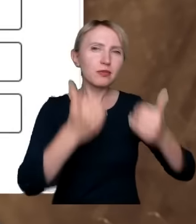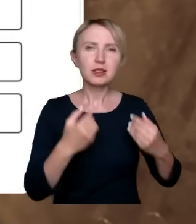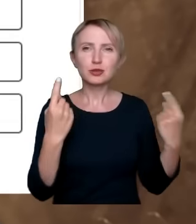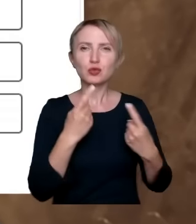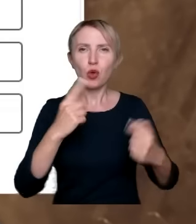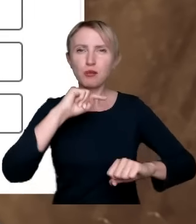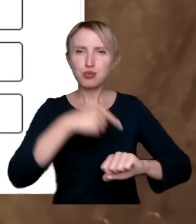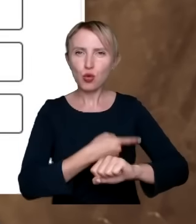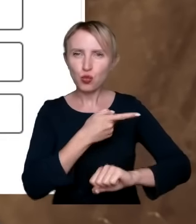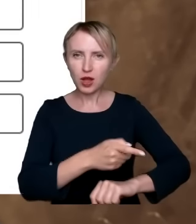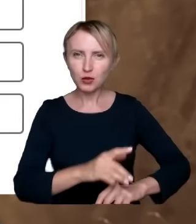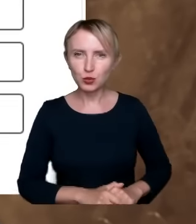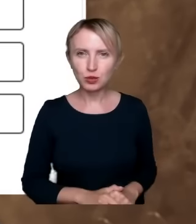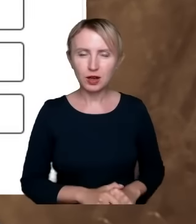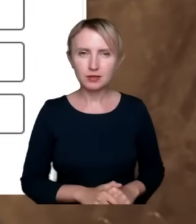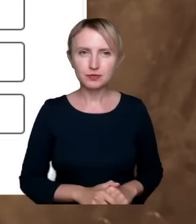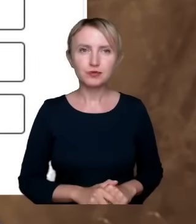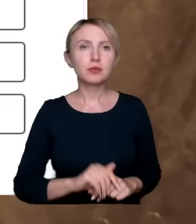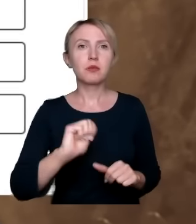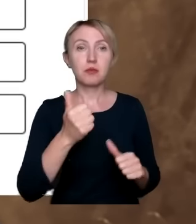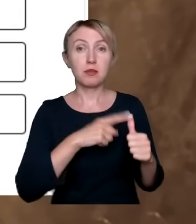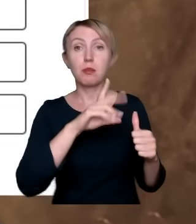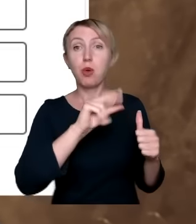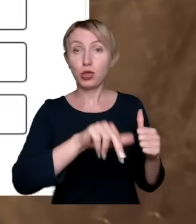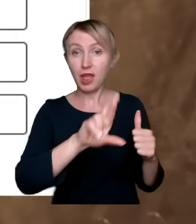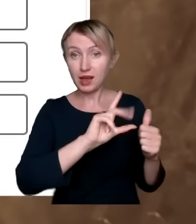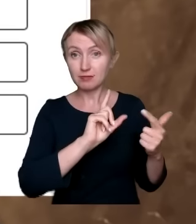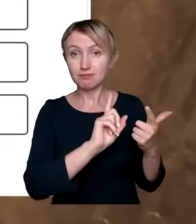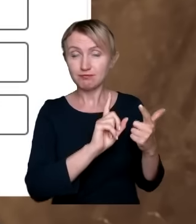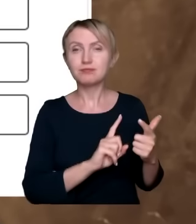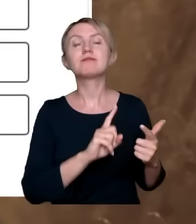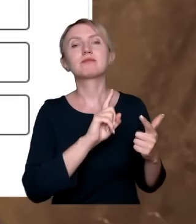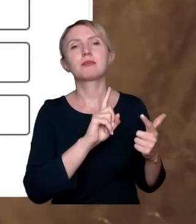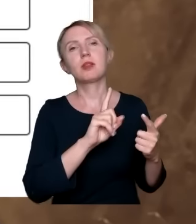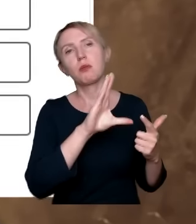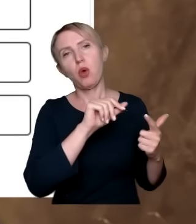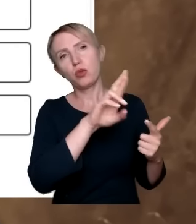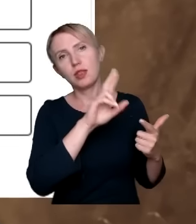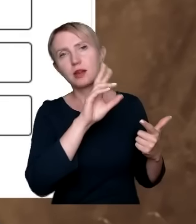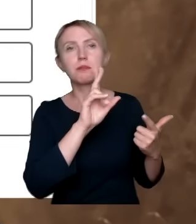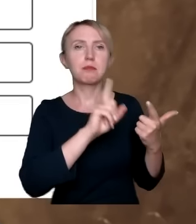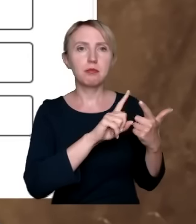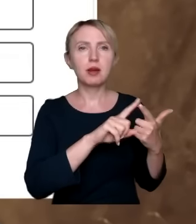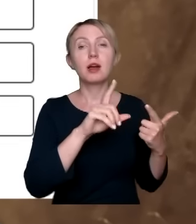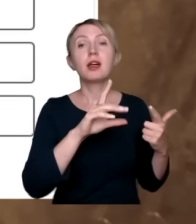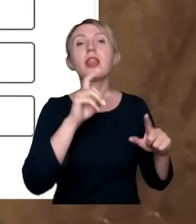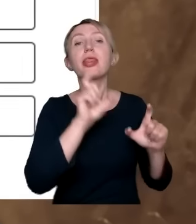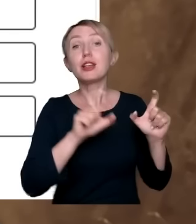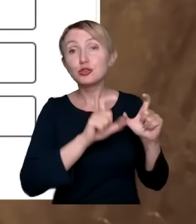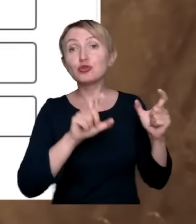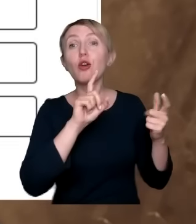prokuratury? Y pierwsza możliwość Adama Bodnara, czyli Bodnara tu jest y b teściową.